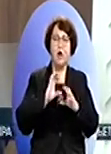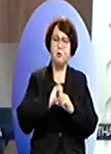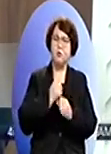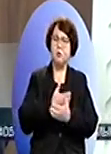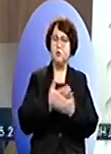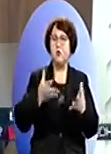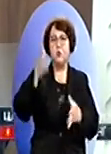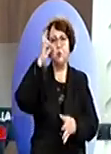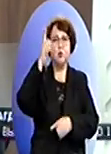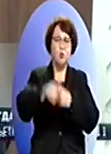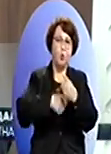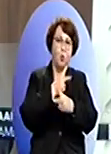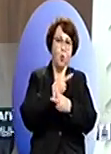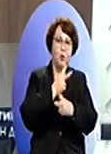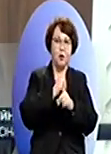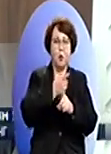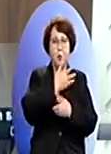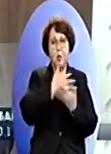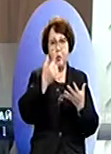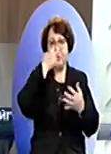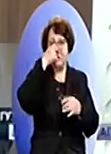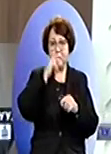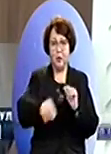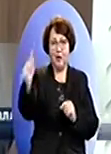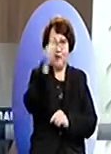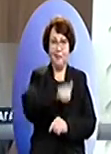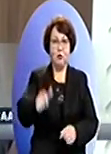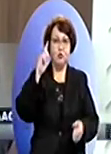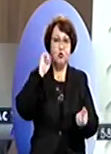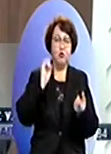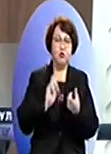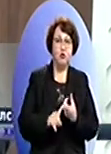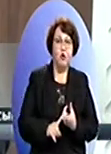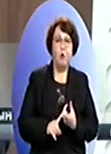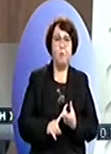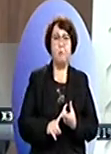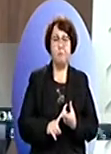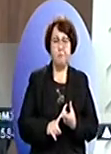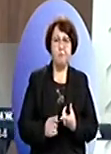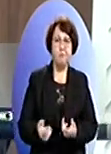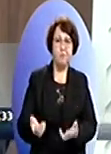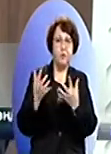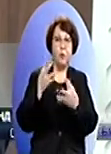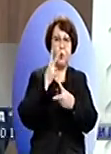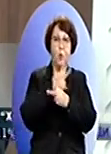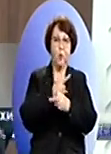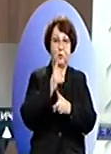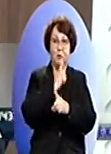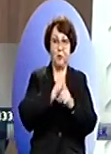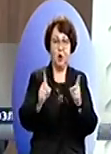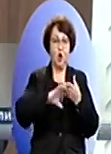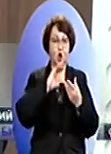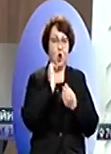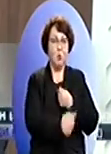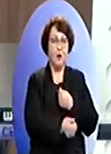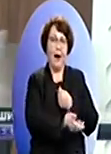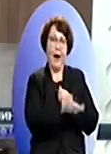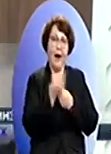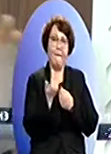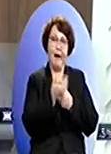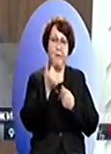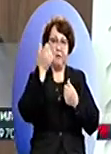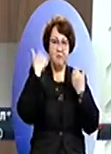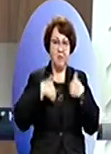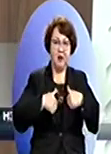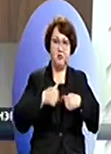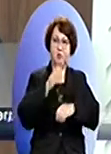тухай хууль тогтоомжийн хэрэгжлийг хангах зорилгоор гаргасан бөгөөд суралцагчаас хуульд бус заагаагүй аливаа төлбөр хураамж хандив байх мөнгө татц зэрэг эцэгхэд